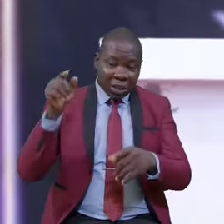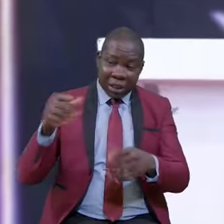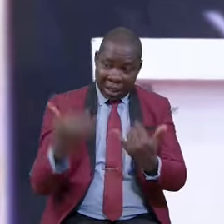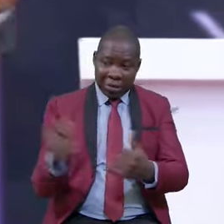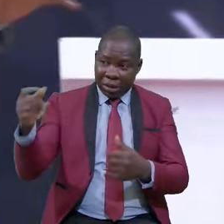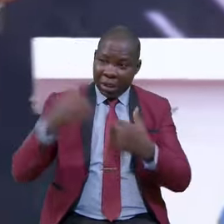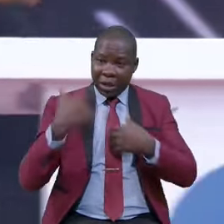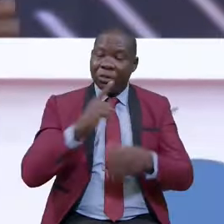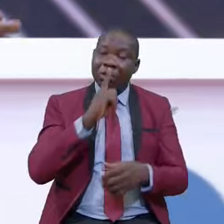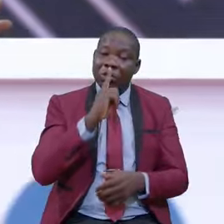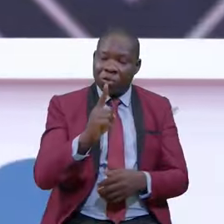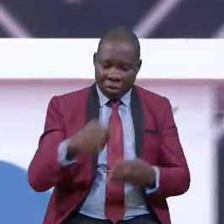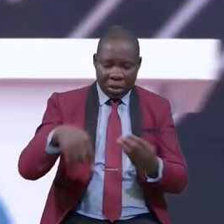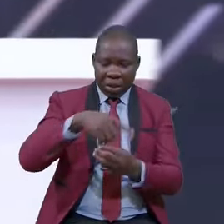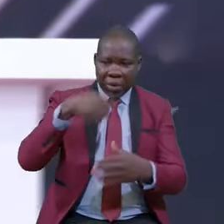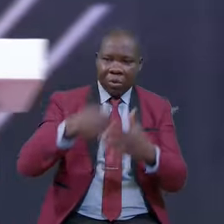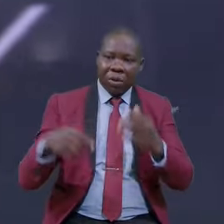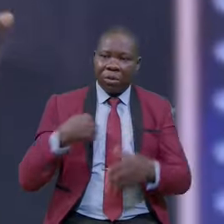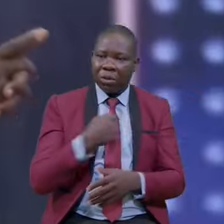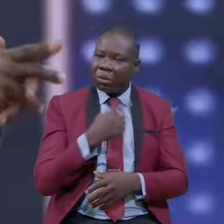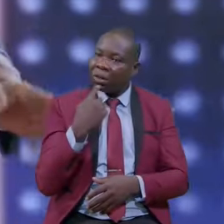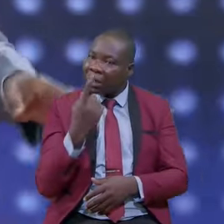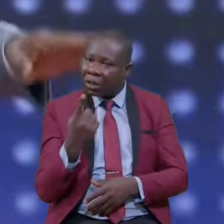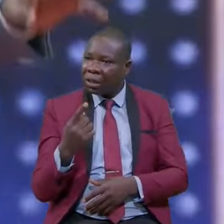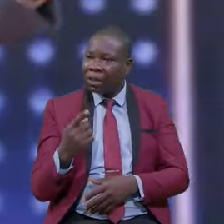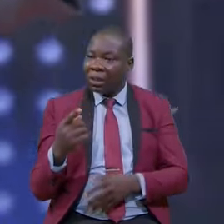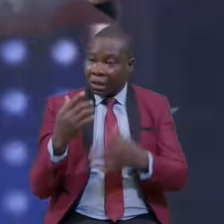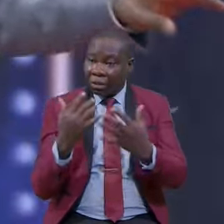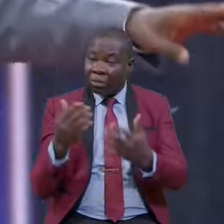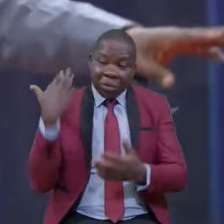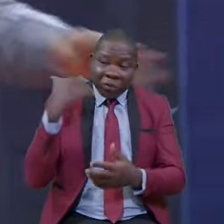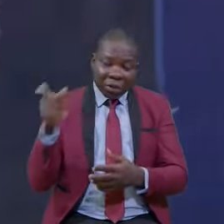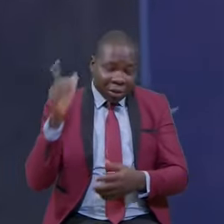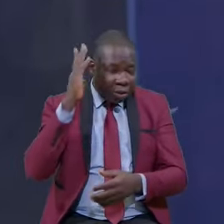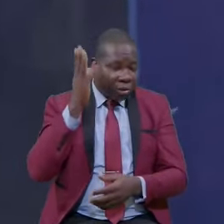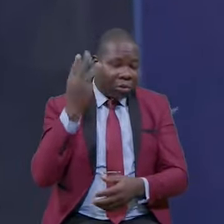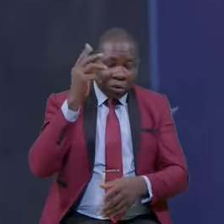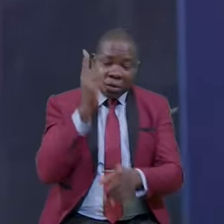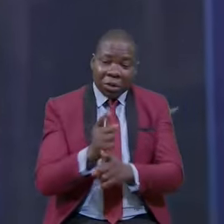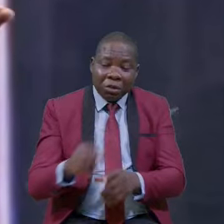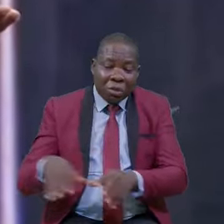il sait qu'il essaie seulement de bouger de façon superficielle. Maintenant, il s'est